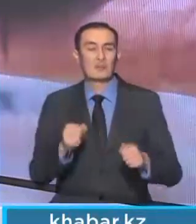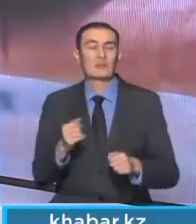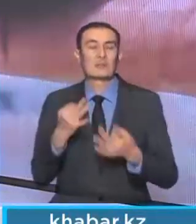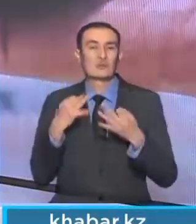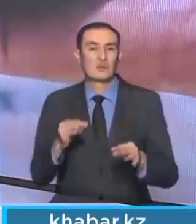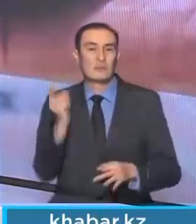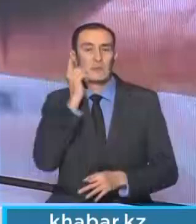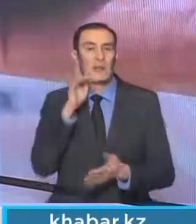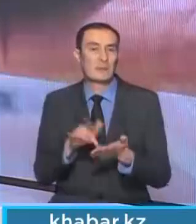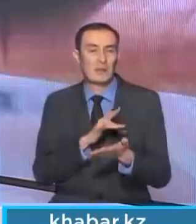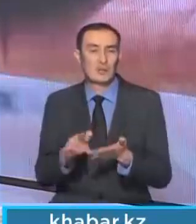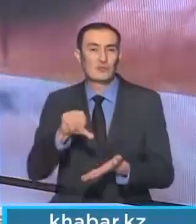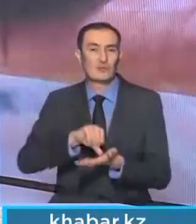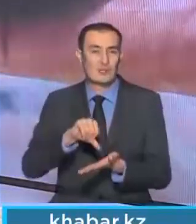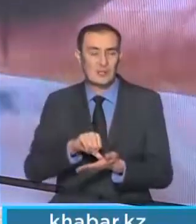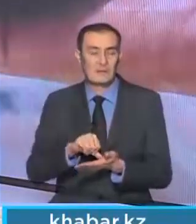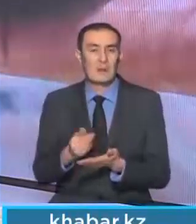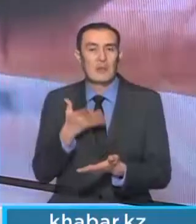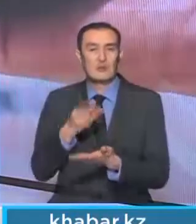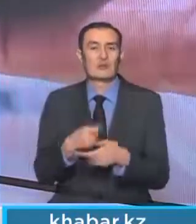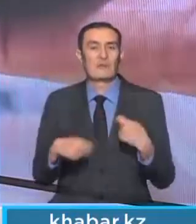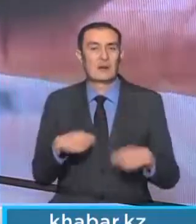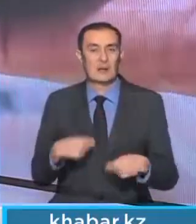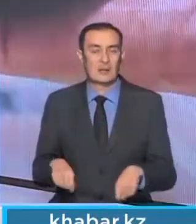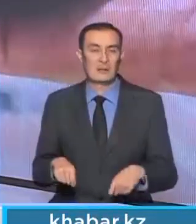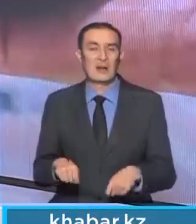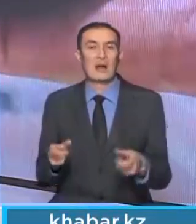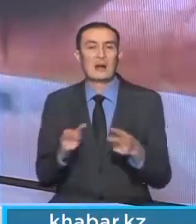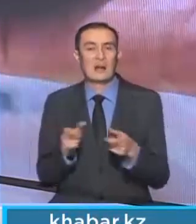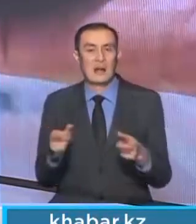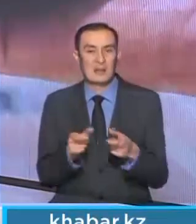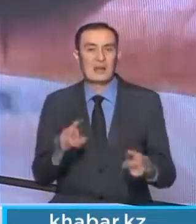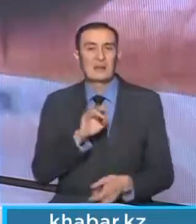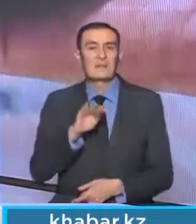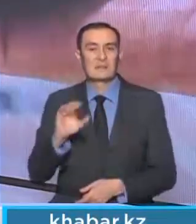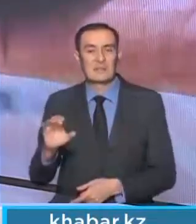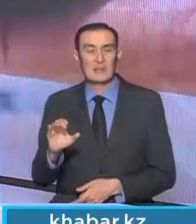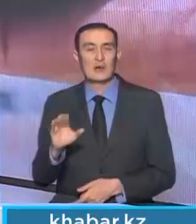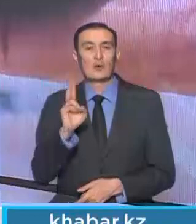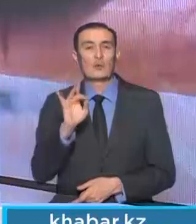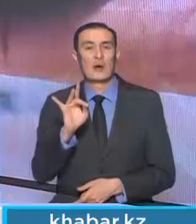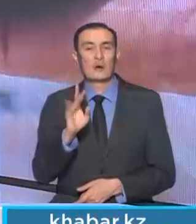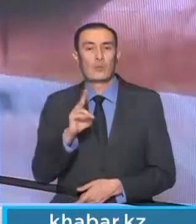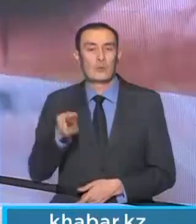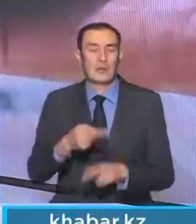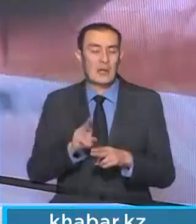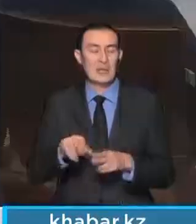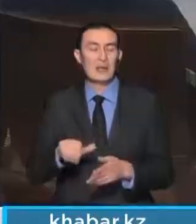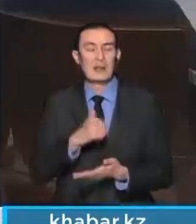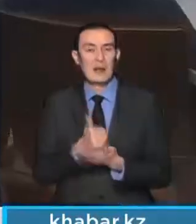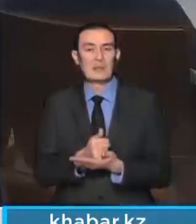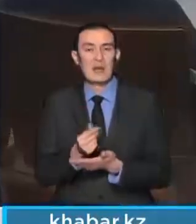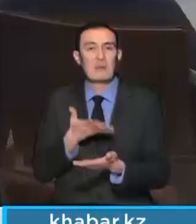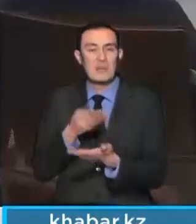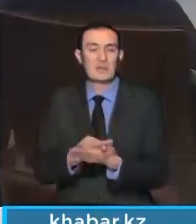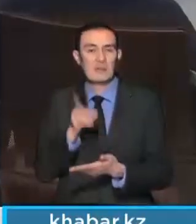через мобильное приложение участников платежного рынка, банковские карты NFC, QR и так далее. А самое главное,